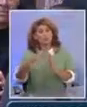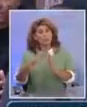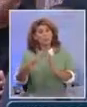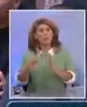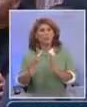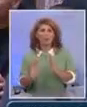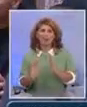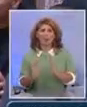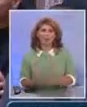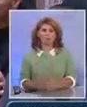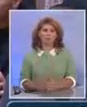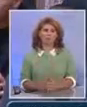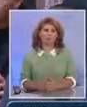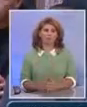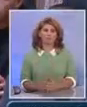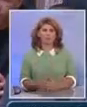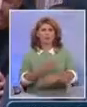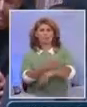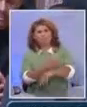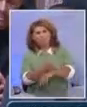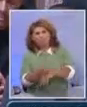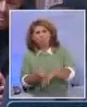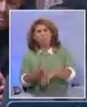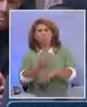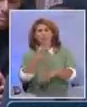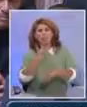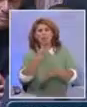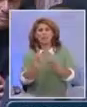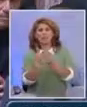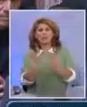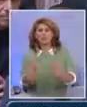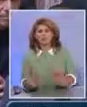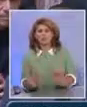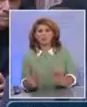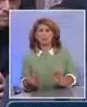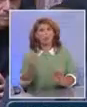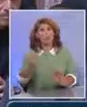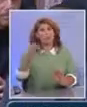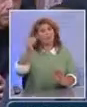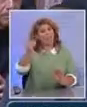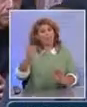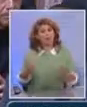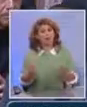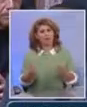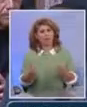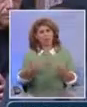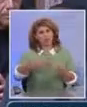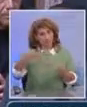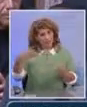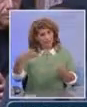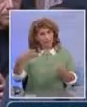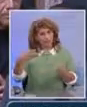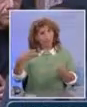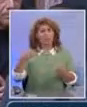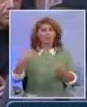αλλά αναλώθηκαν σε διάφορες μεταρρυθμίσεις που θα κάνει ο ΣΥΡΙΖΑ και τις